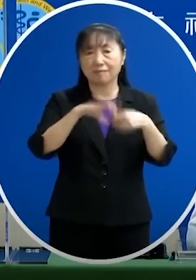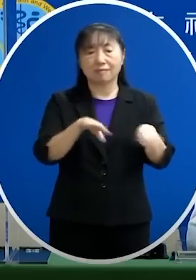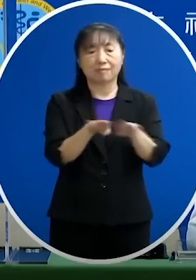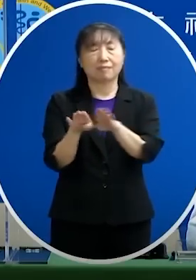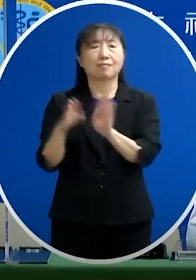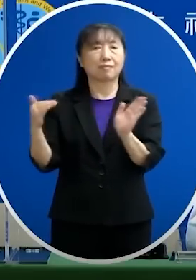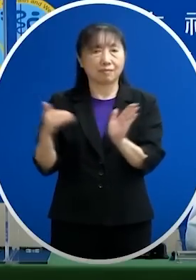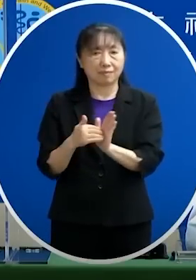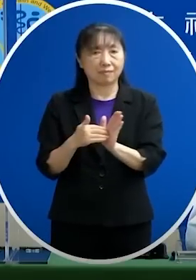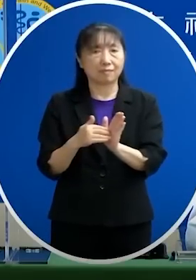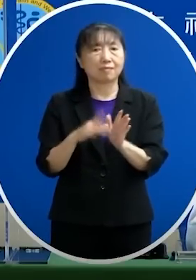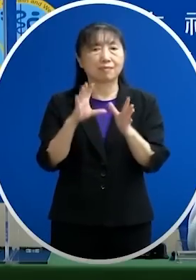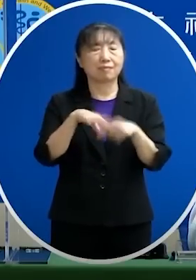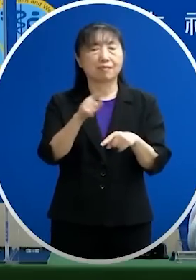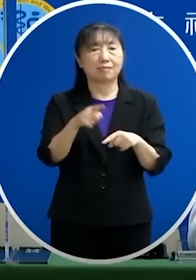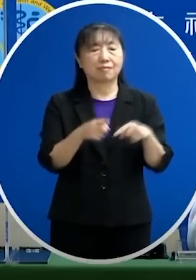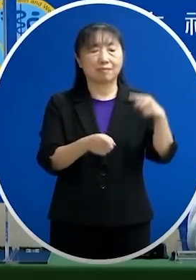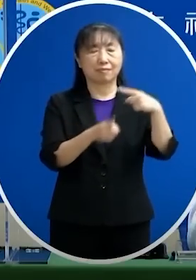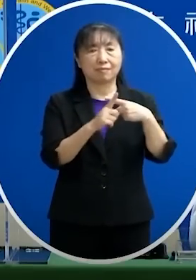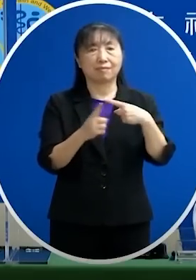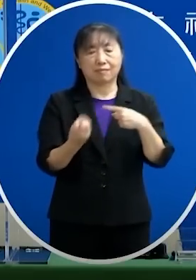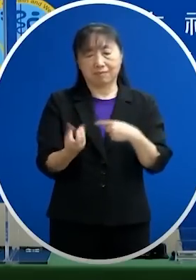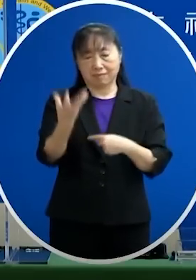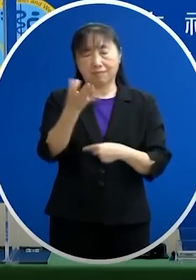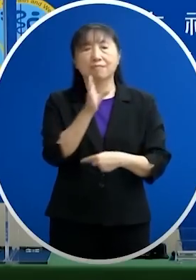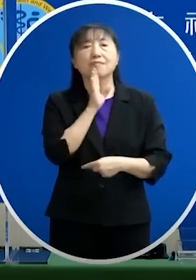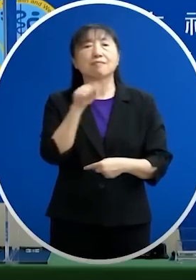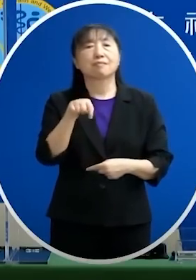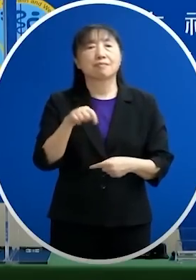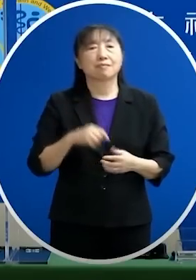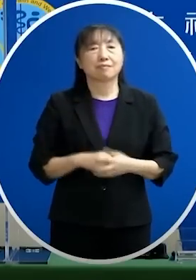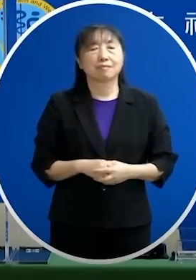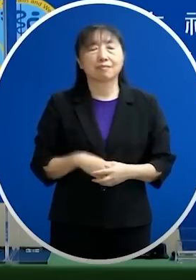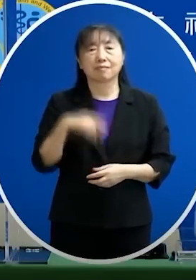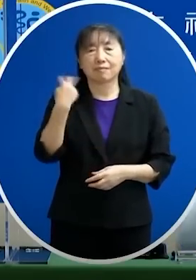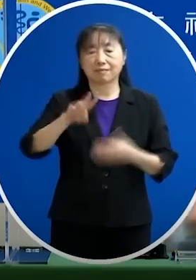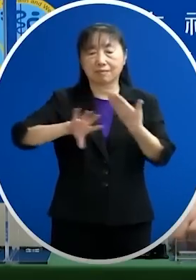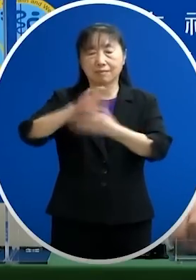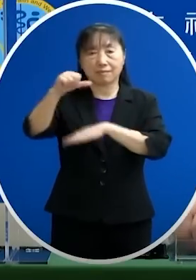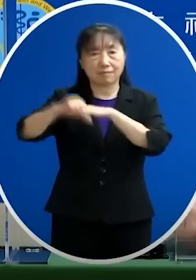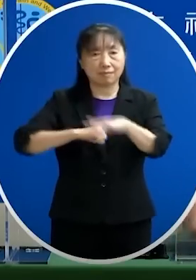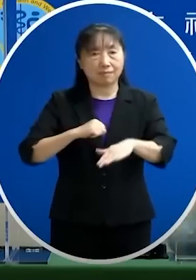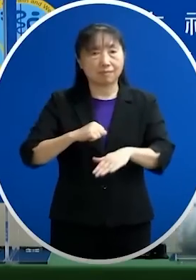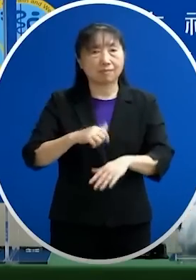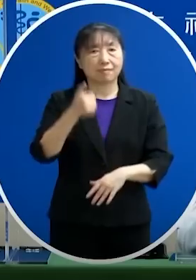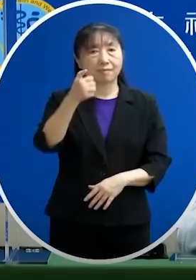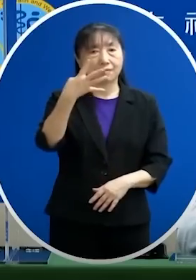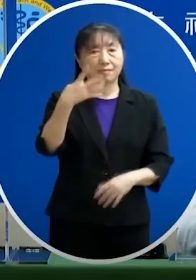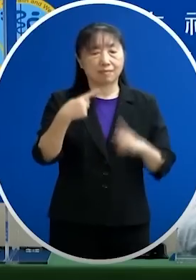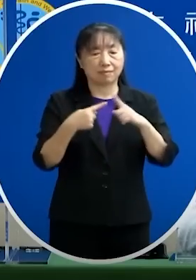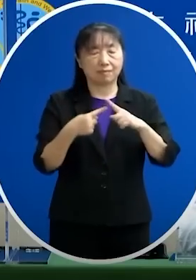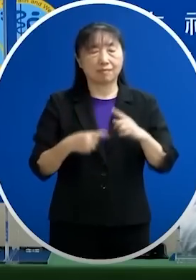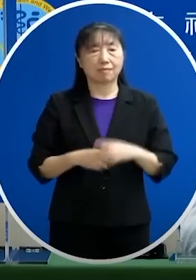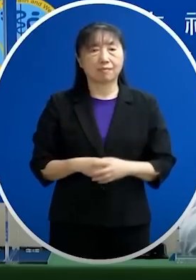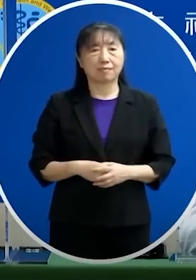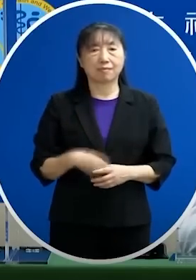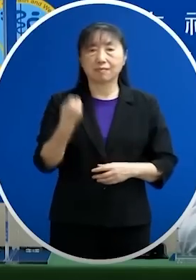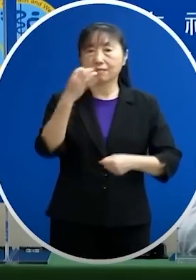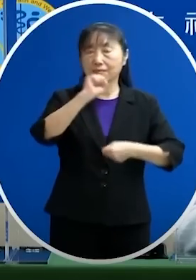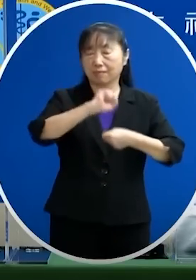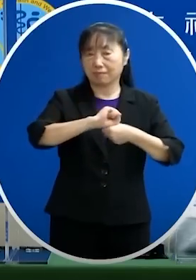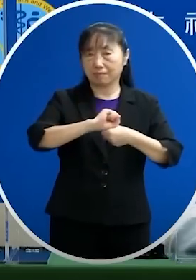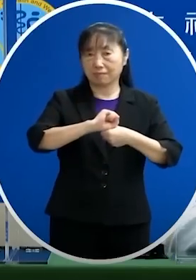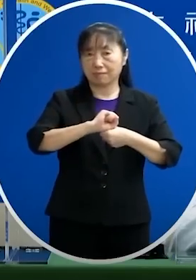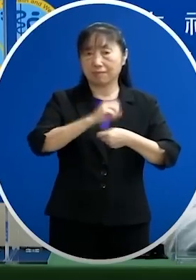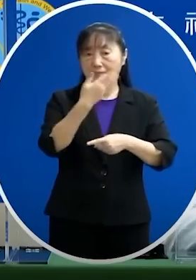束，病例数就会比较增加的因素。另外一个境外移入的病例数有54位，新增加